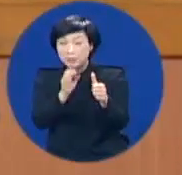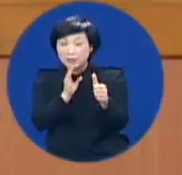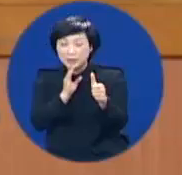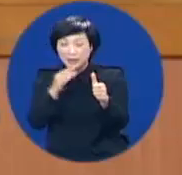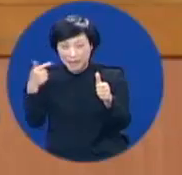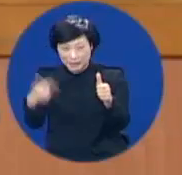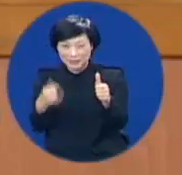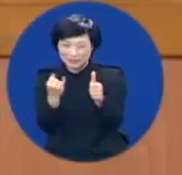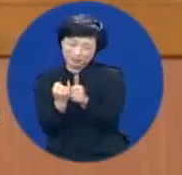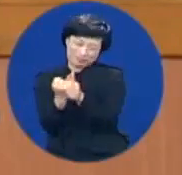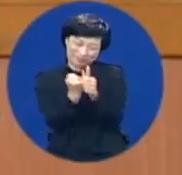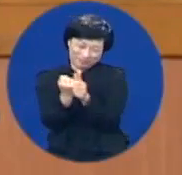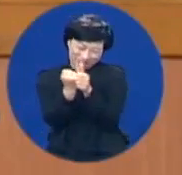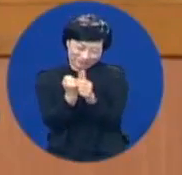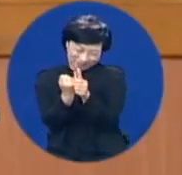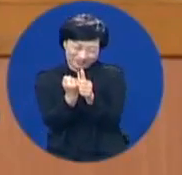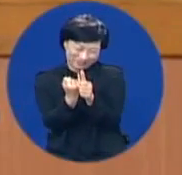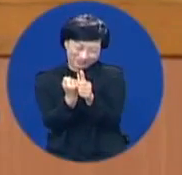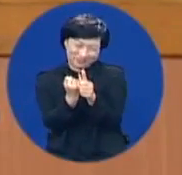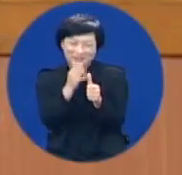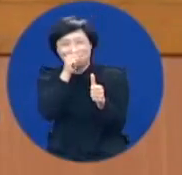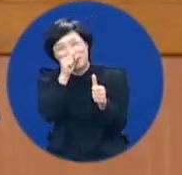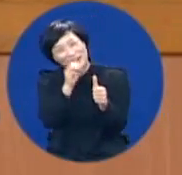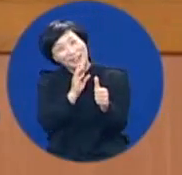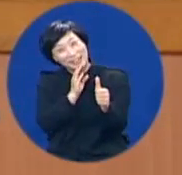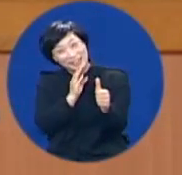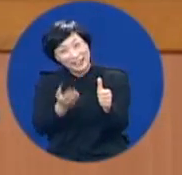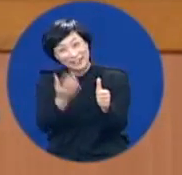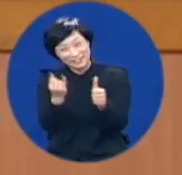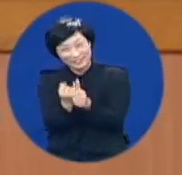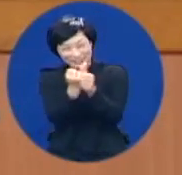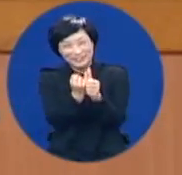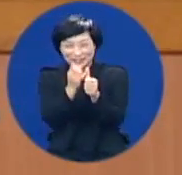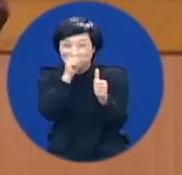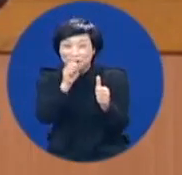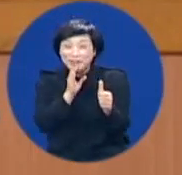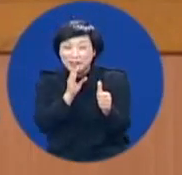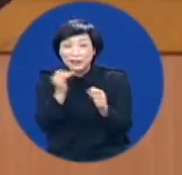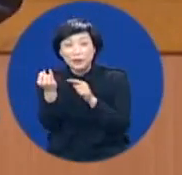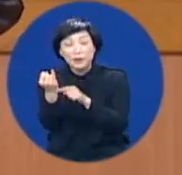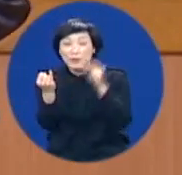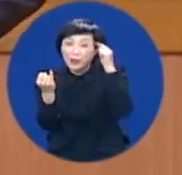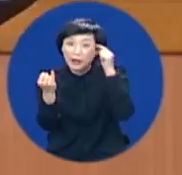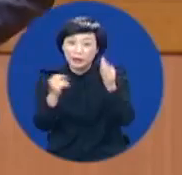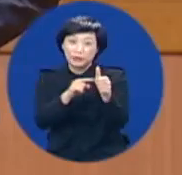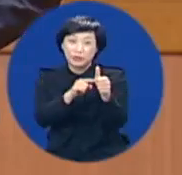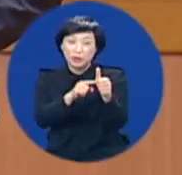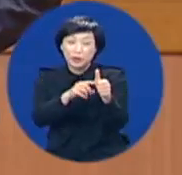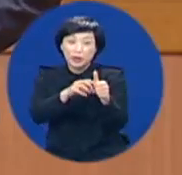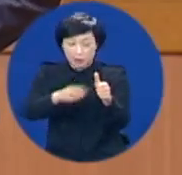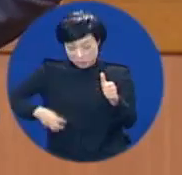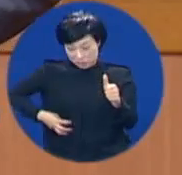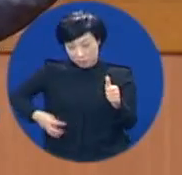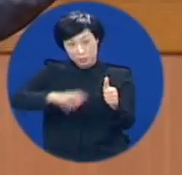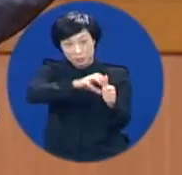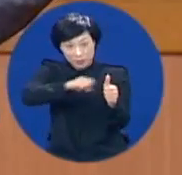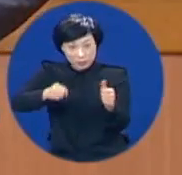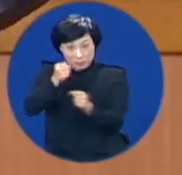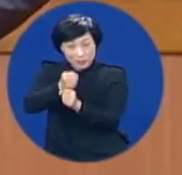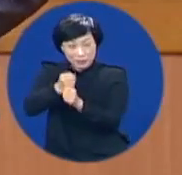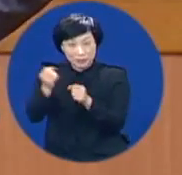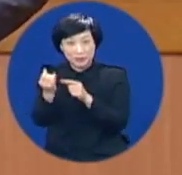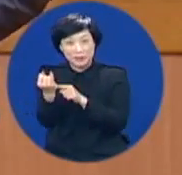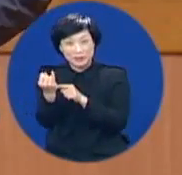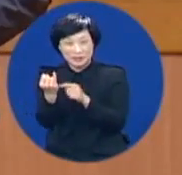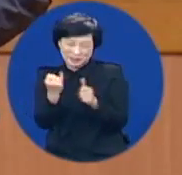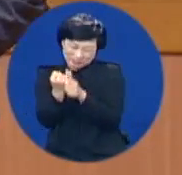항상 남편 옆에 있고 싶지 않아요. 항상 옆에 있고 싶어요. 왜냐? 갈비로 만들어줘서 항상